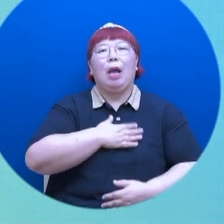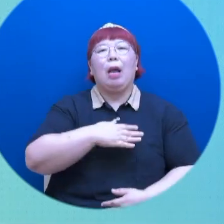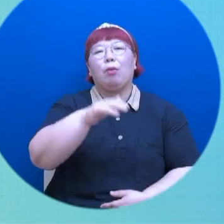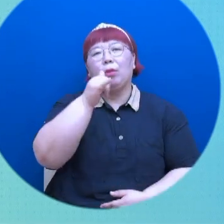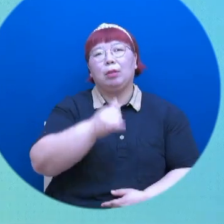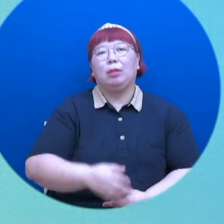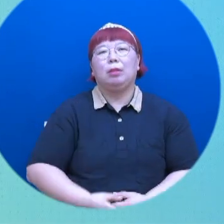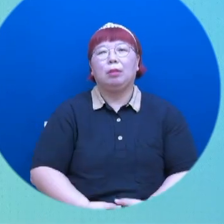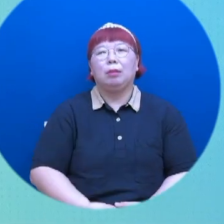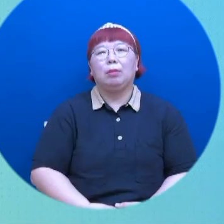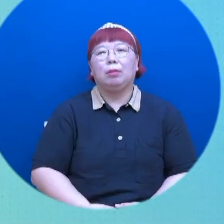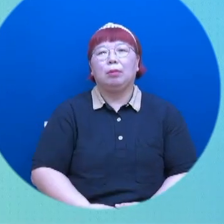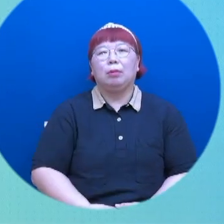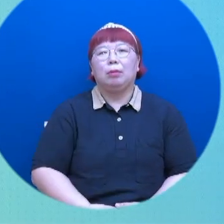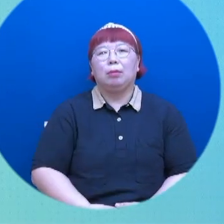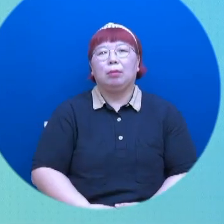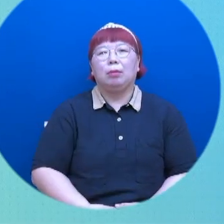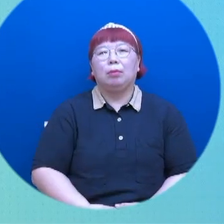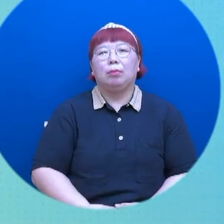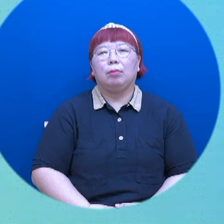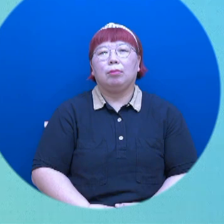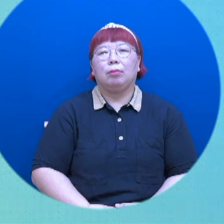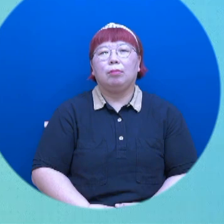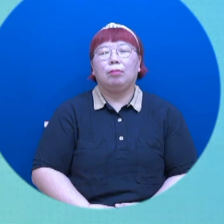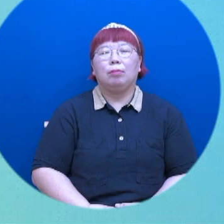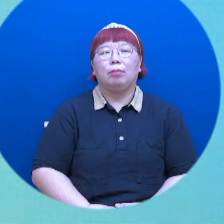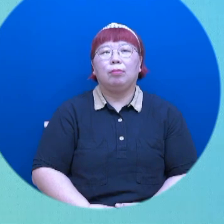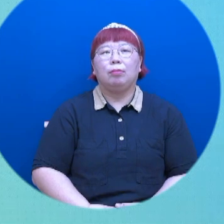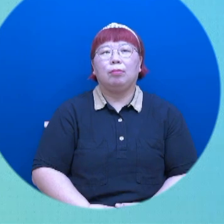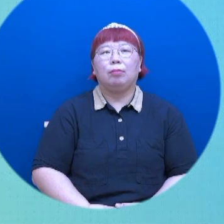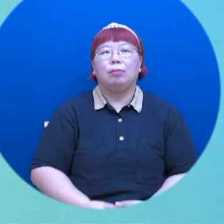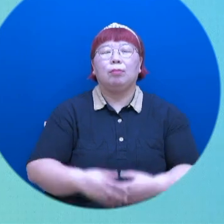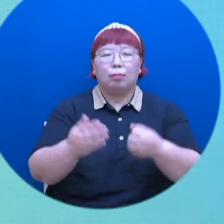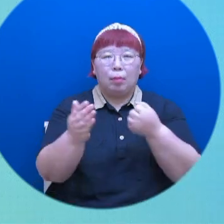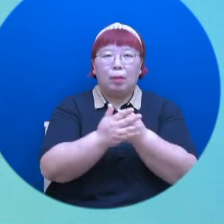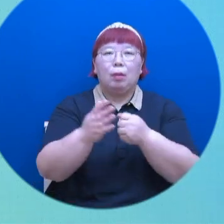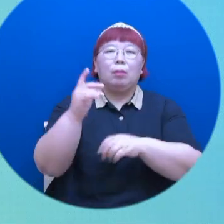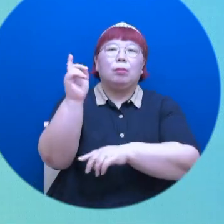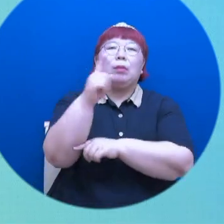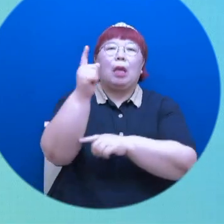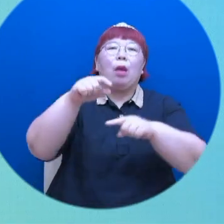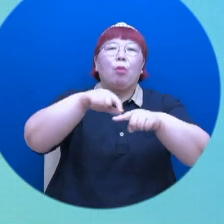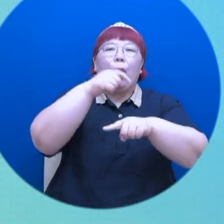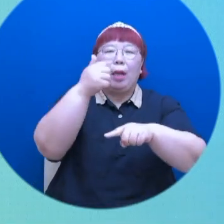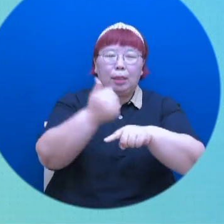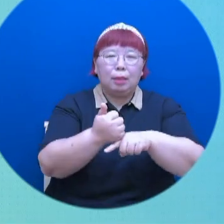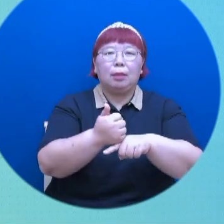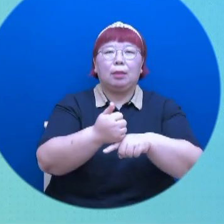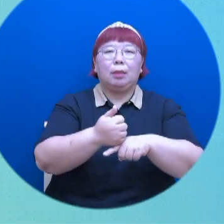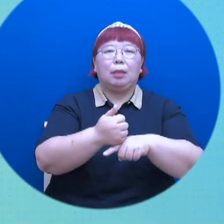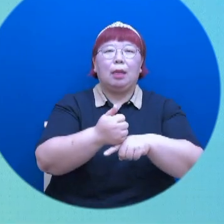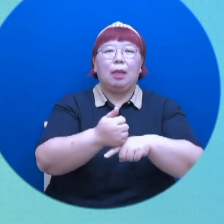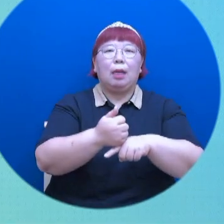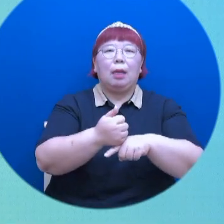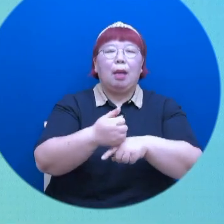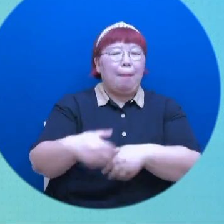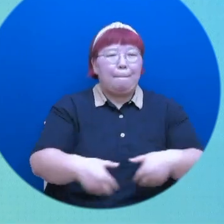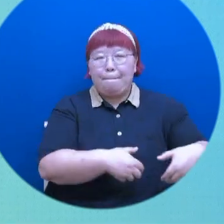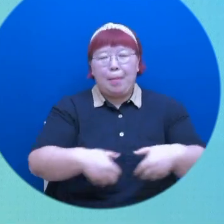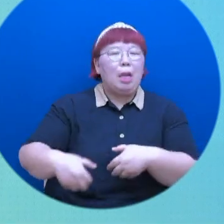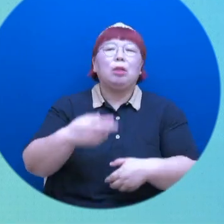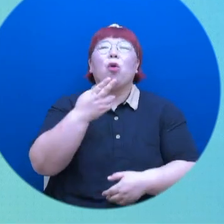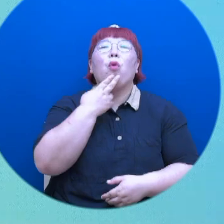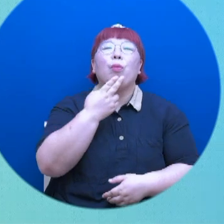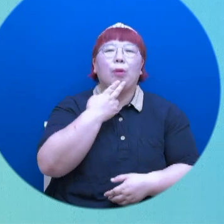거예요. 그래서 다윗은 망설임 없이 시냇가로 갑니다. 그리고 돌을